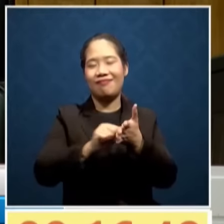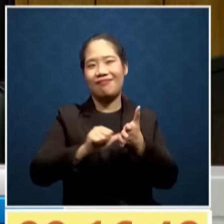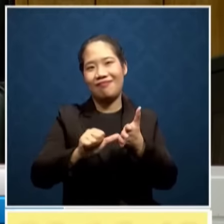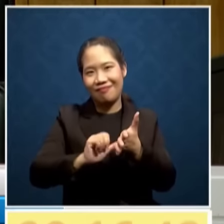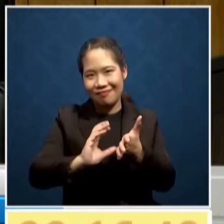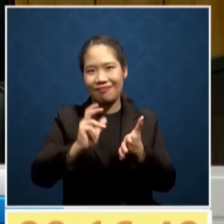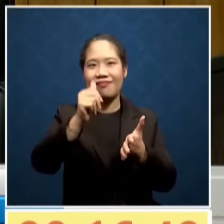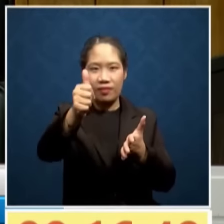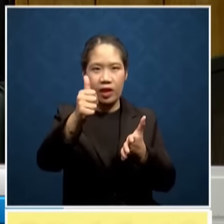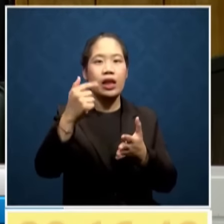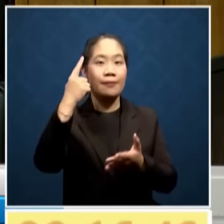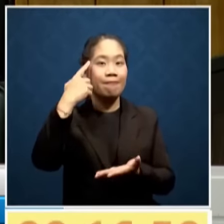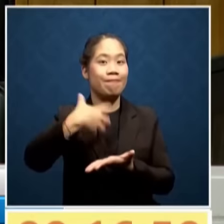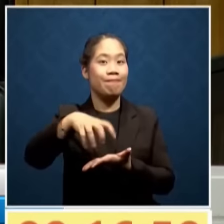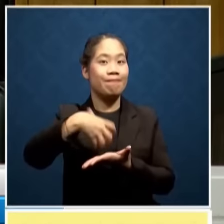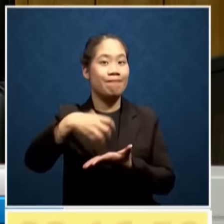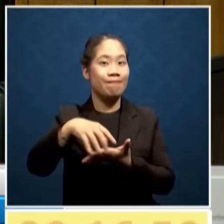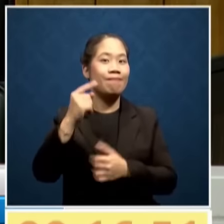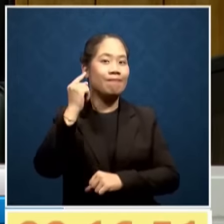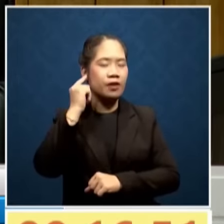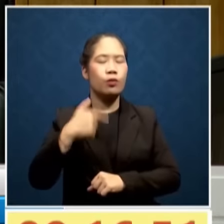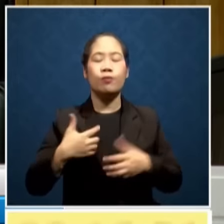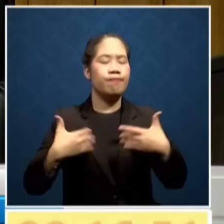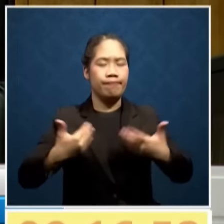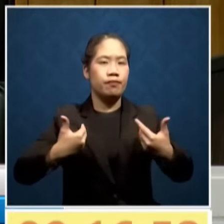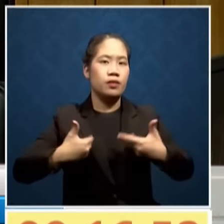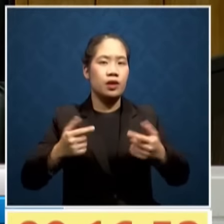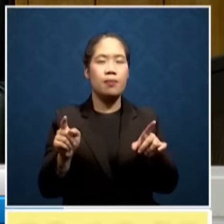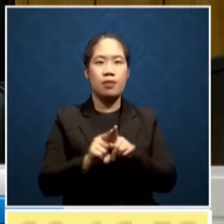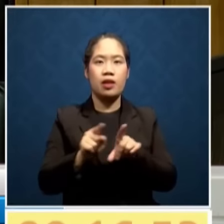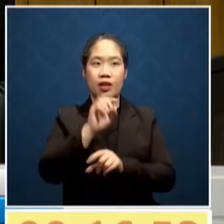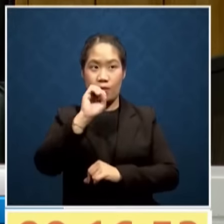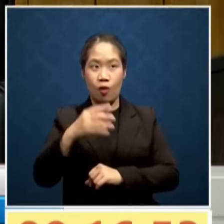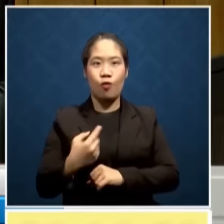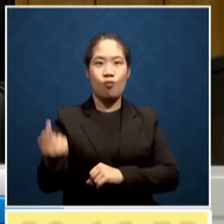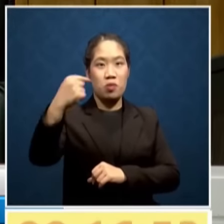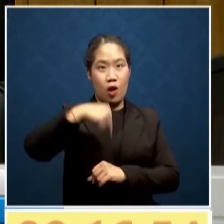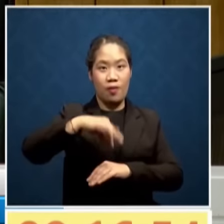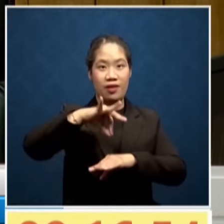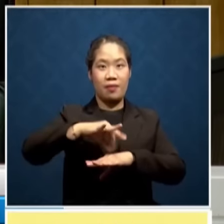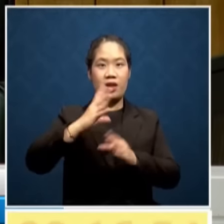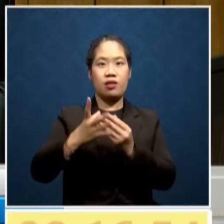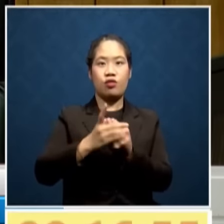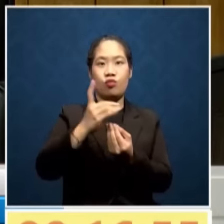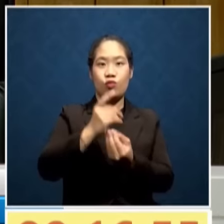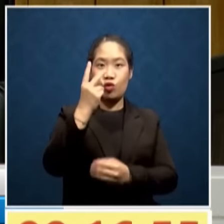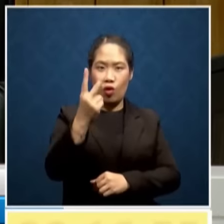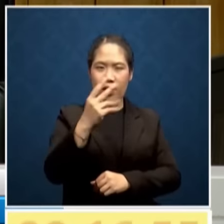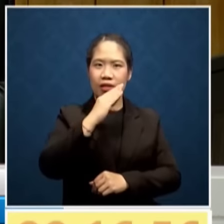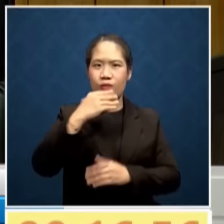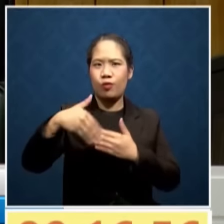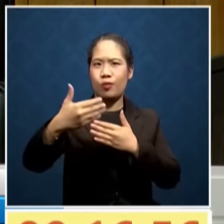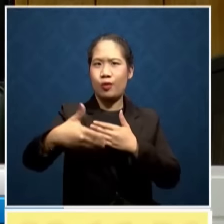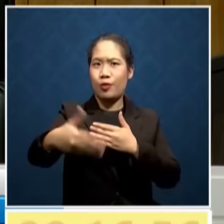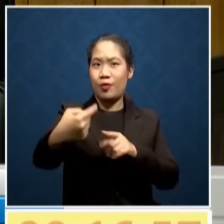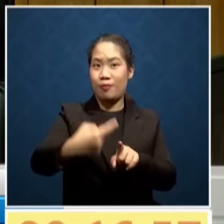ราบว่ามันเป็นอย่างนั้นจริงๆนะครับก็ยินดีครับผมเหมือนที่บอกนะฮะเพิ่งมาทำสองอาทิตย์จะเชื่อว่าอีกไม่กี่เดือนผ่านไปเนี่ยอา